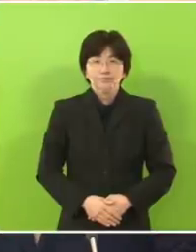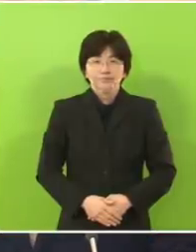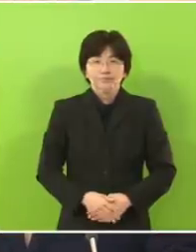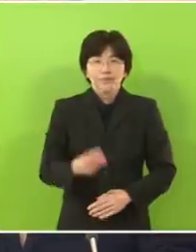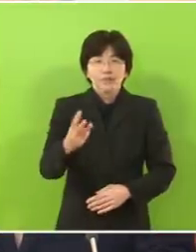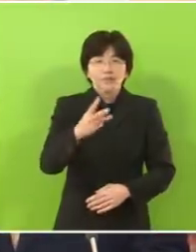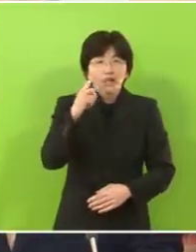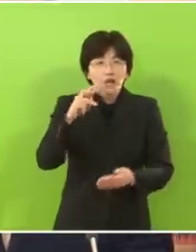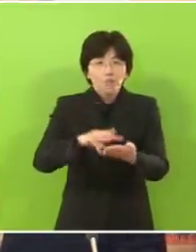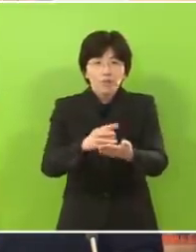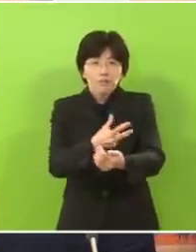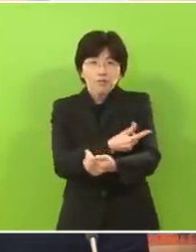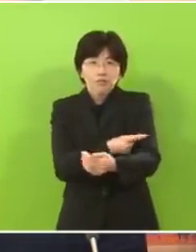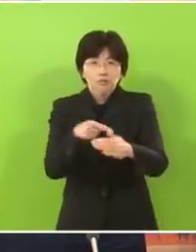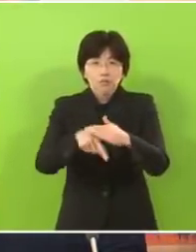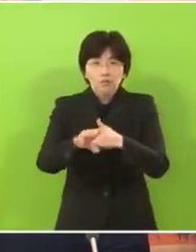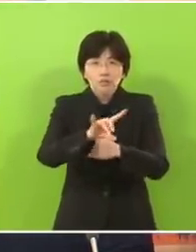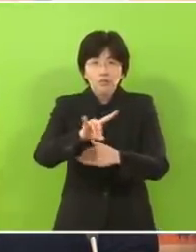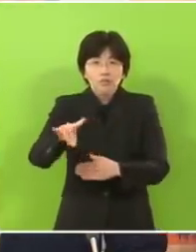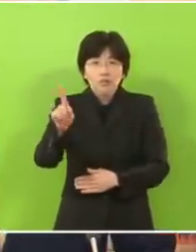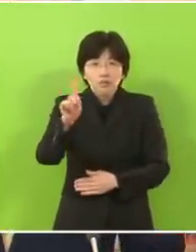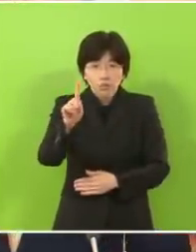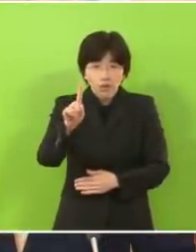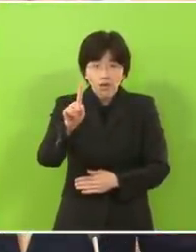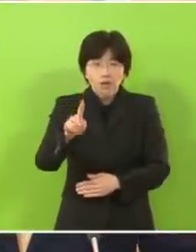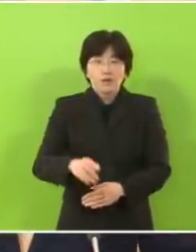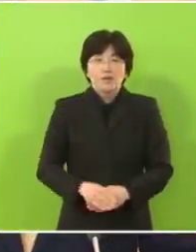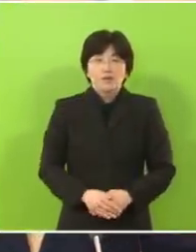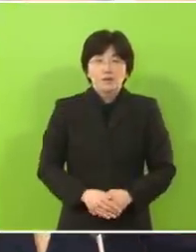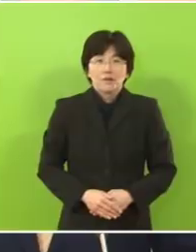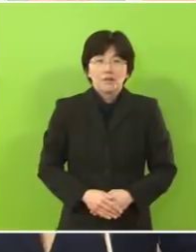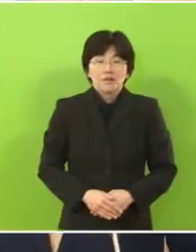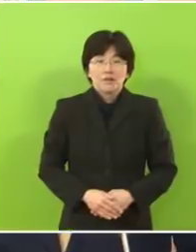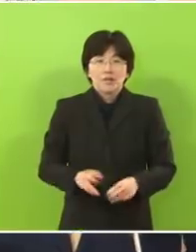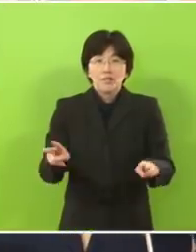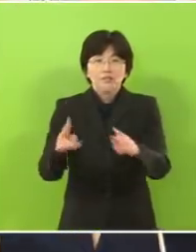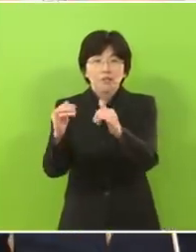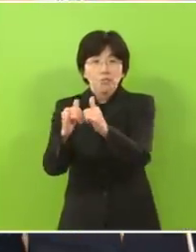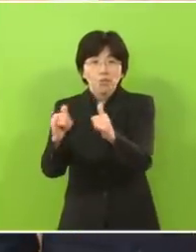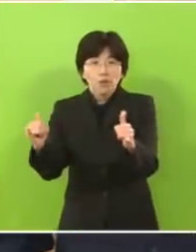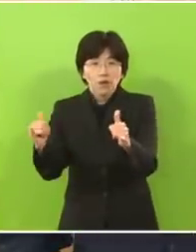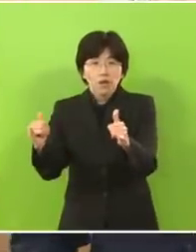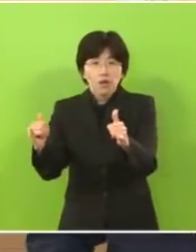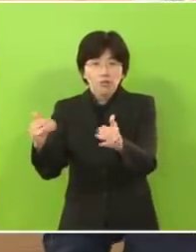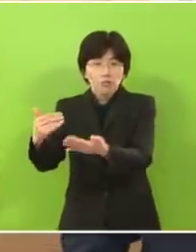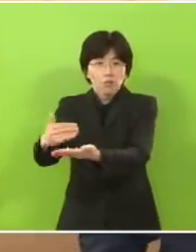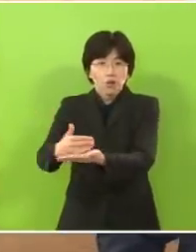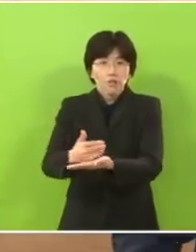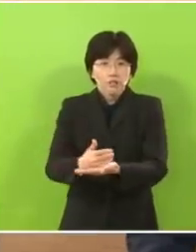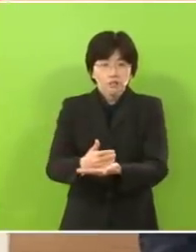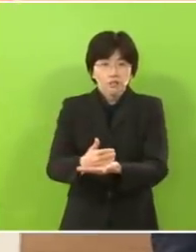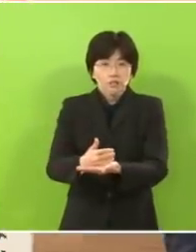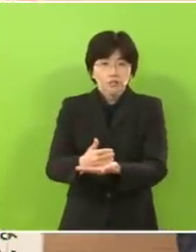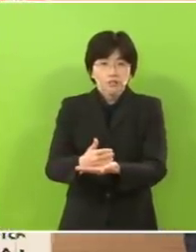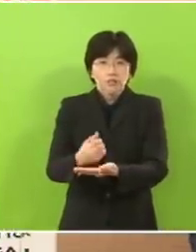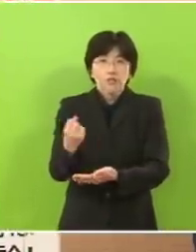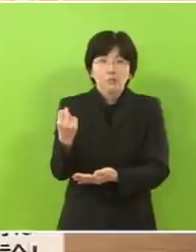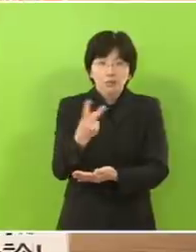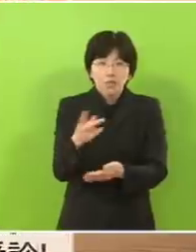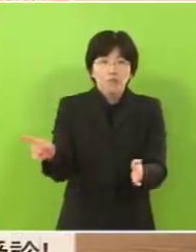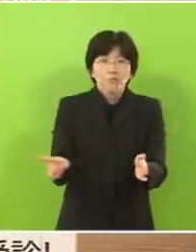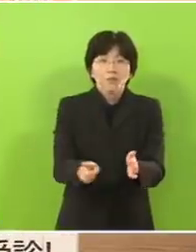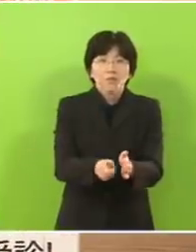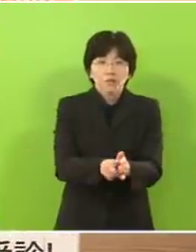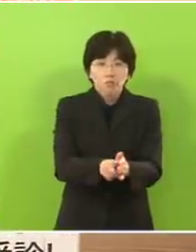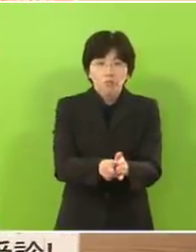3回目雪舟の意義というのはこれをゲーム専門家からの意見でもそうですしまたこれまで